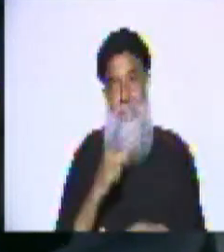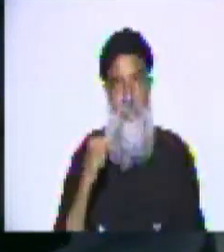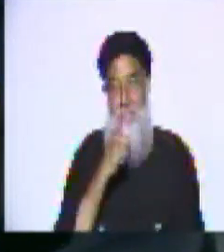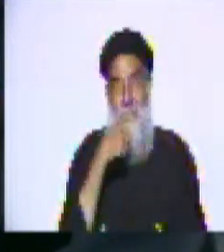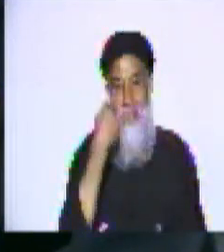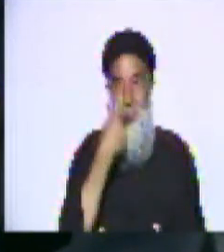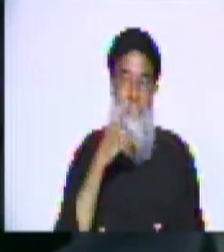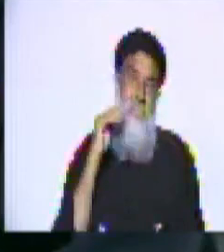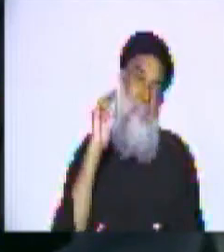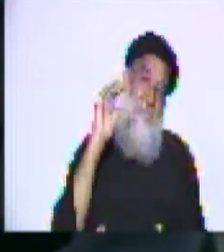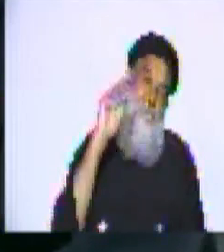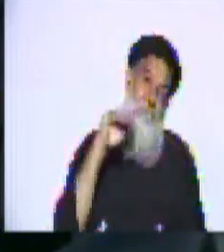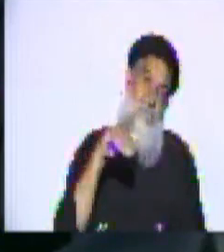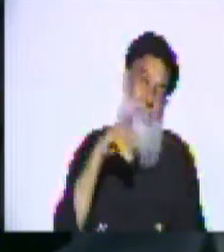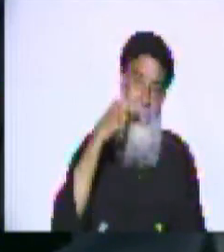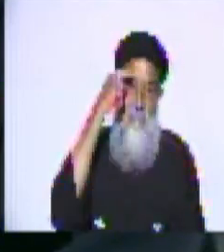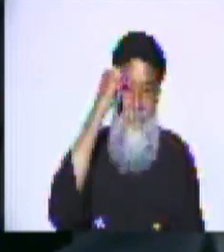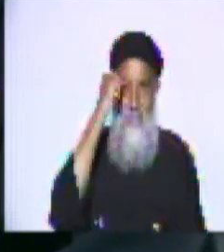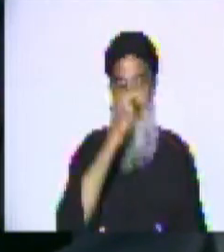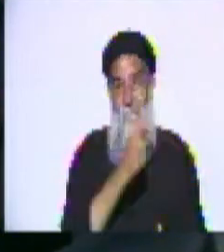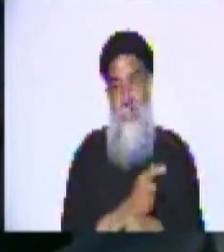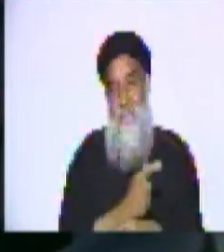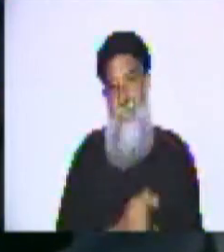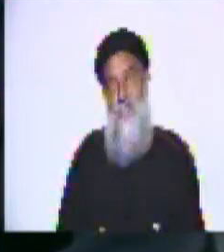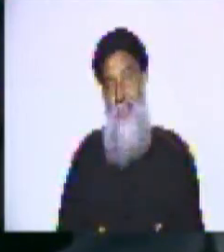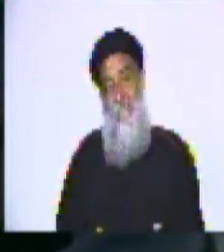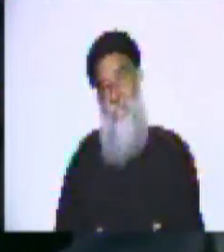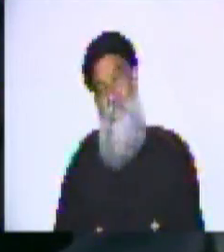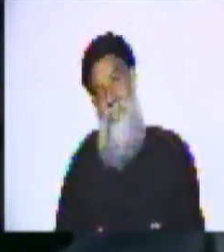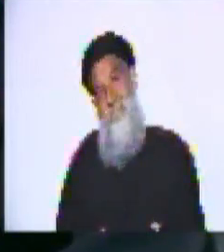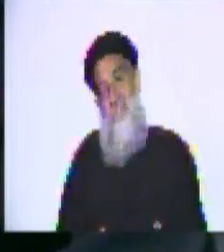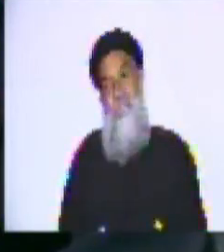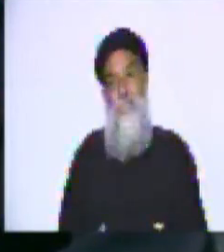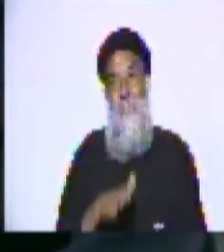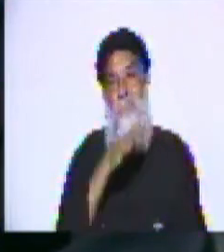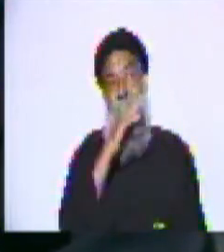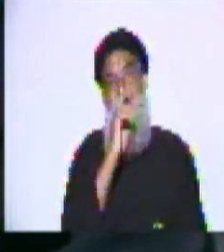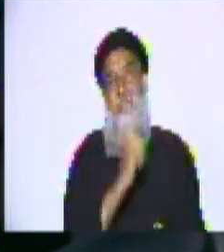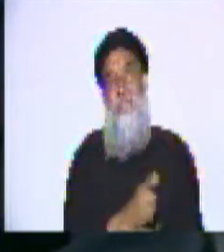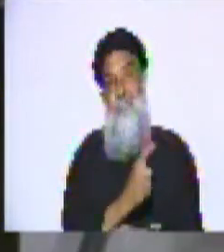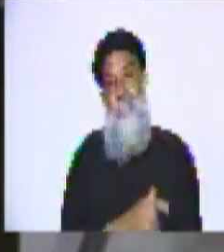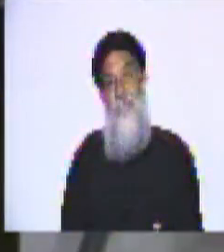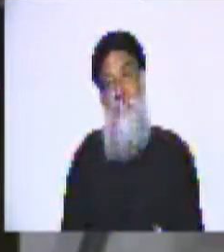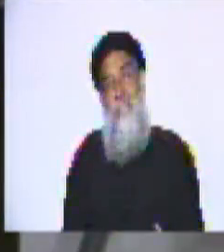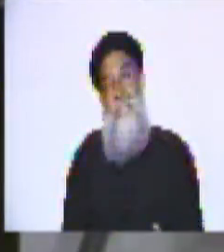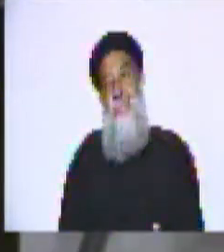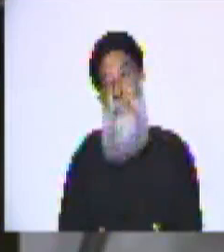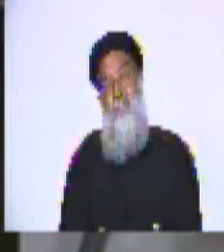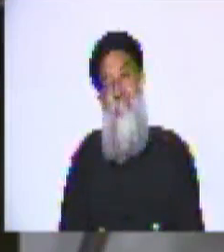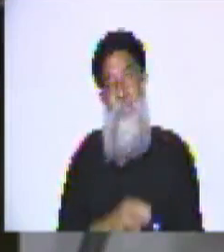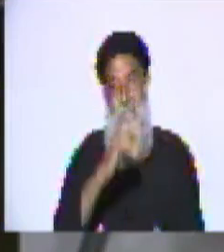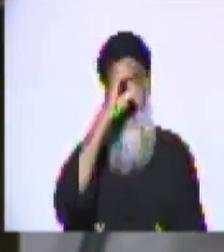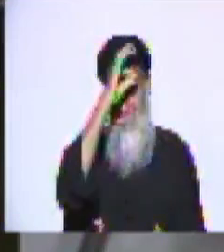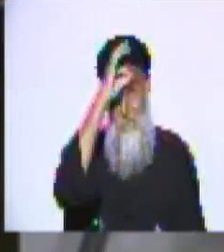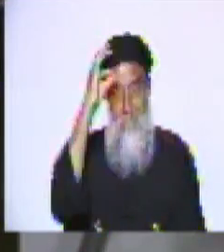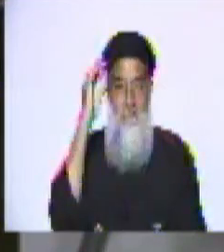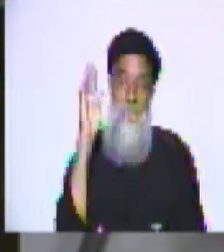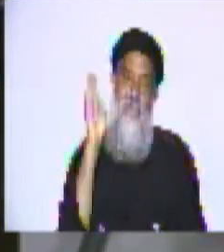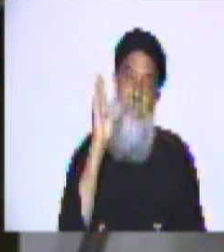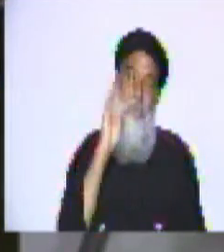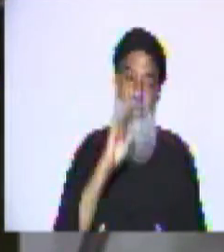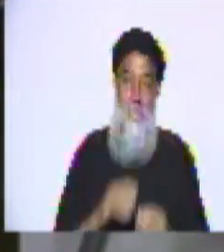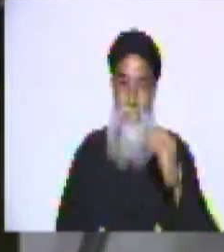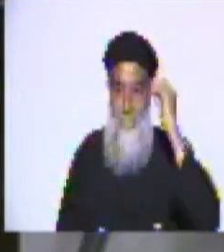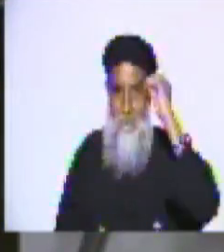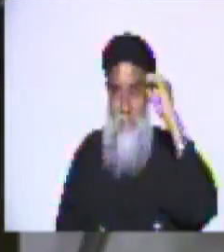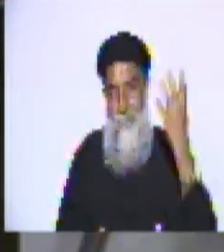الطرسوسي فيما بعد معلمنا بولس الرسول، مش كده؟ يعني كلهم آباء رسل. تمام. بمعنى أنهم